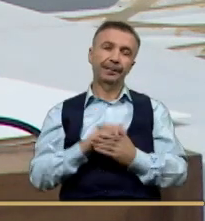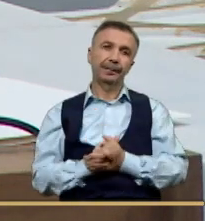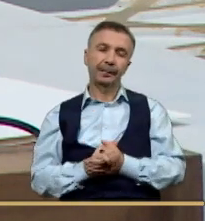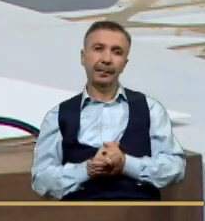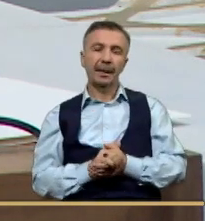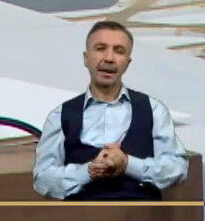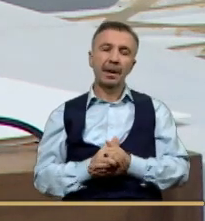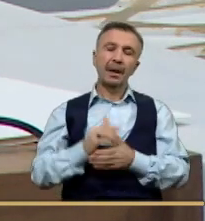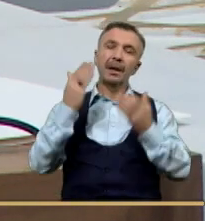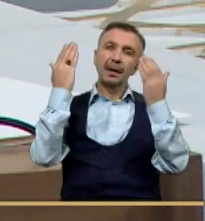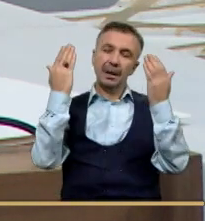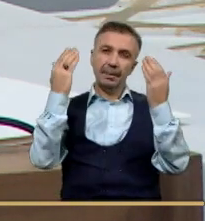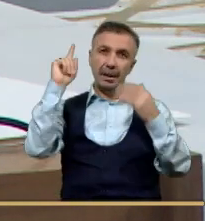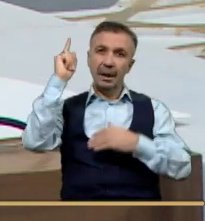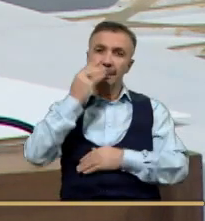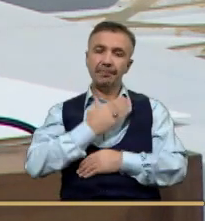İlahi ya Rabbel Alemin,